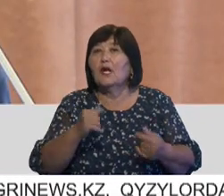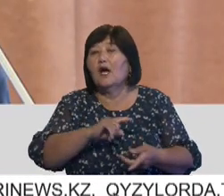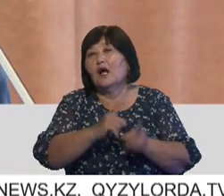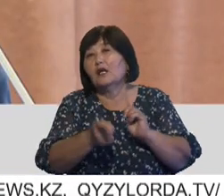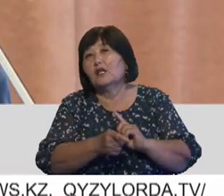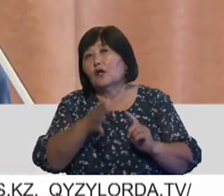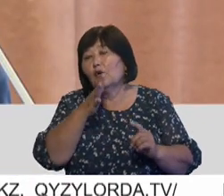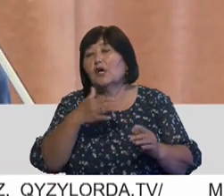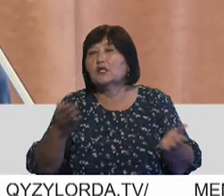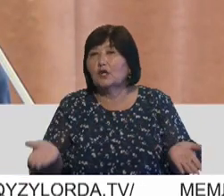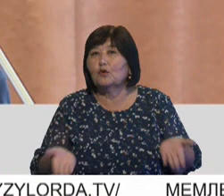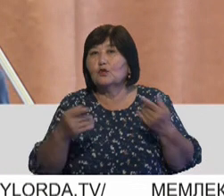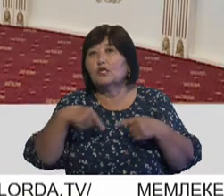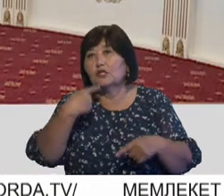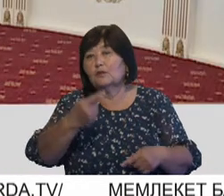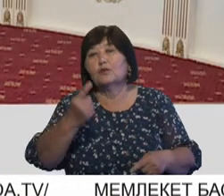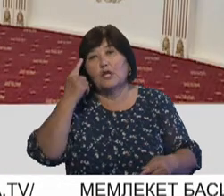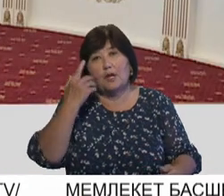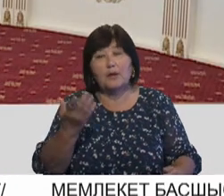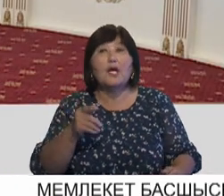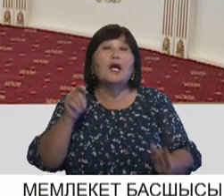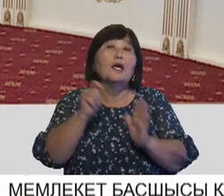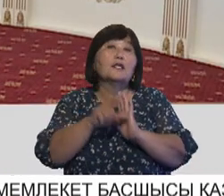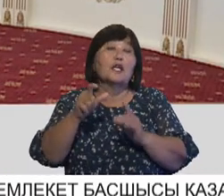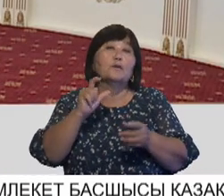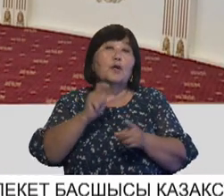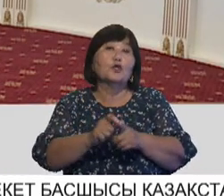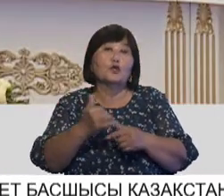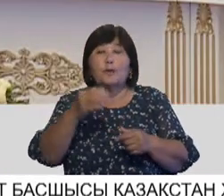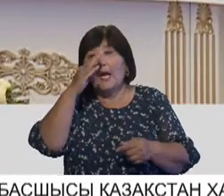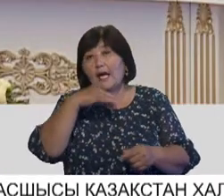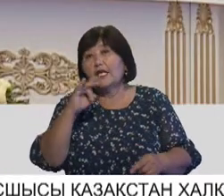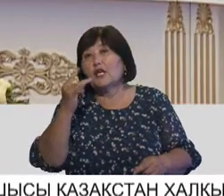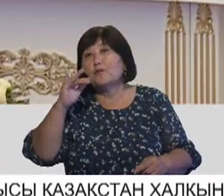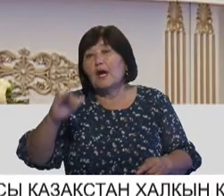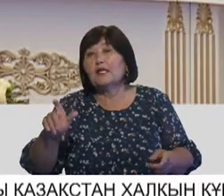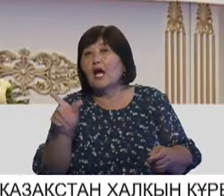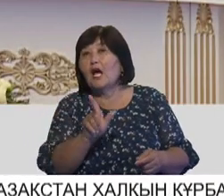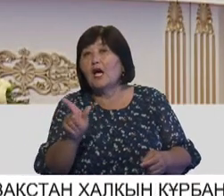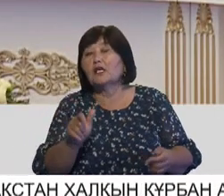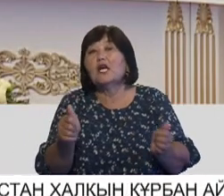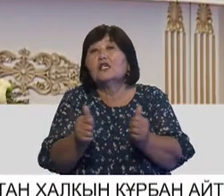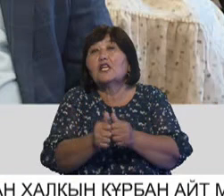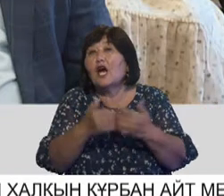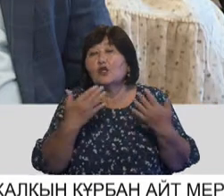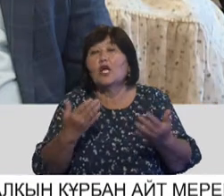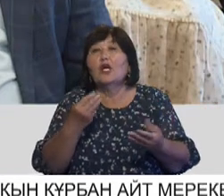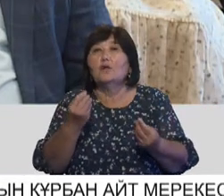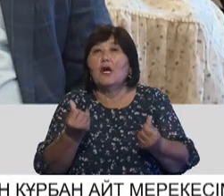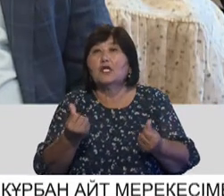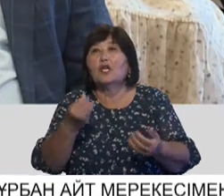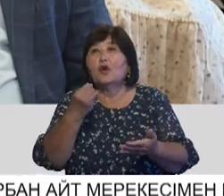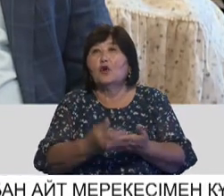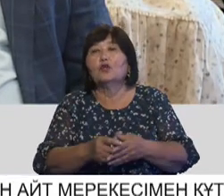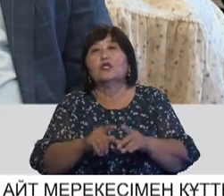уақытта көтеріліп отыр ғой деп ойлаймын. Сарапшылар сөзінше бүгінде әке мен бала арасында рухани жақындық жоқ, материалдық құндылық